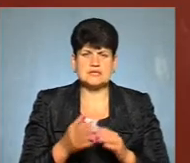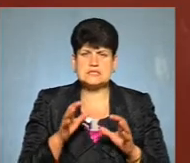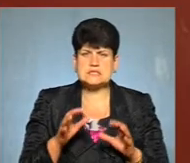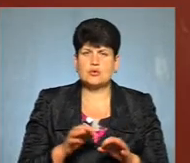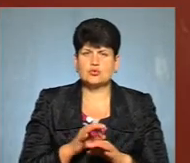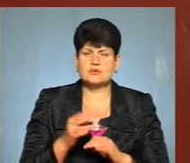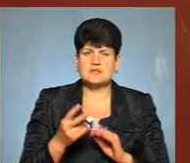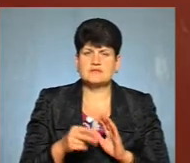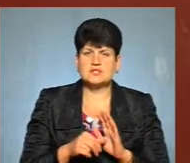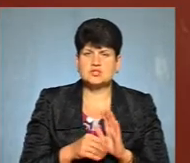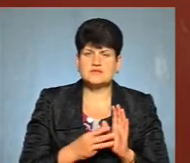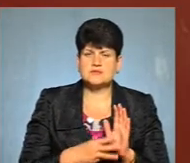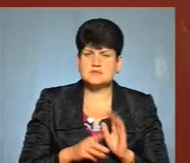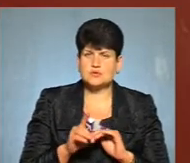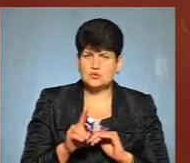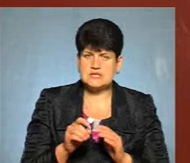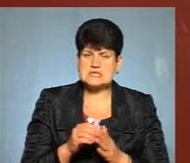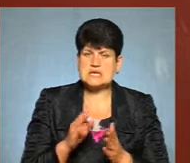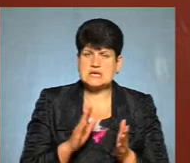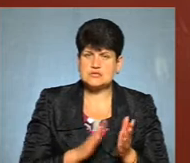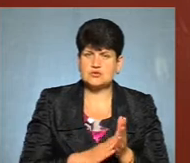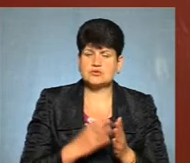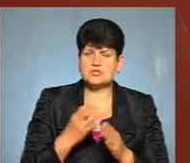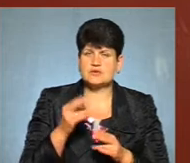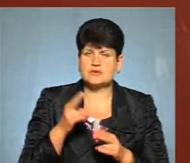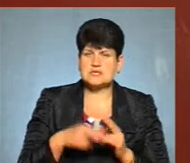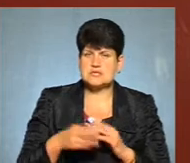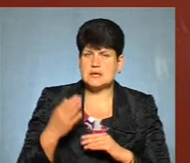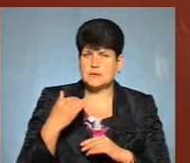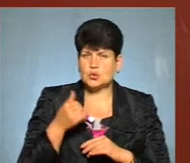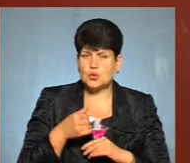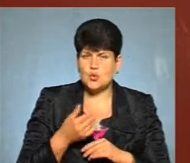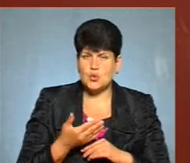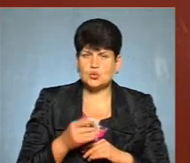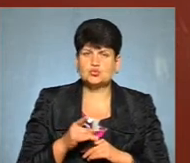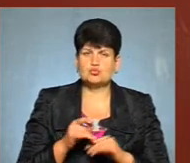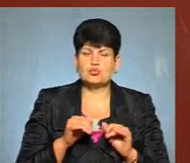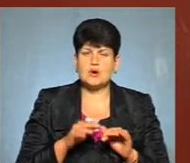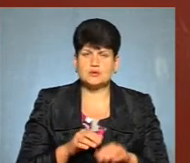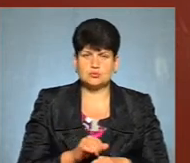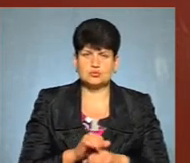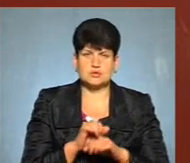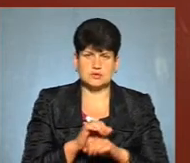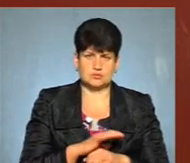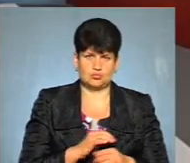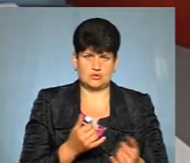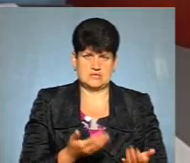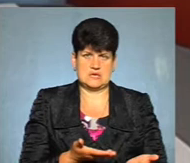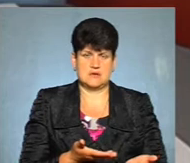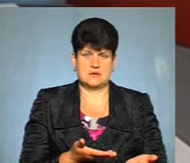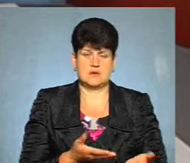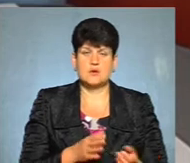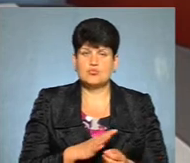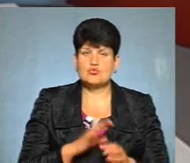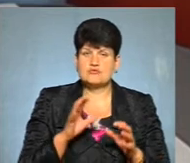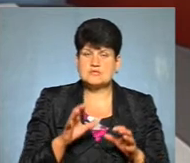законопроект 2681 зареєстрований ще наприкінці минулого року. Чому акції протесту відбулися саме зараз? Був